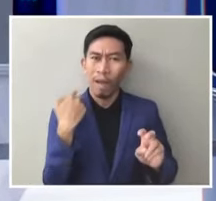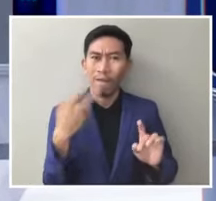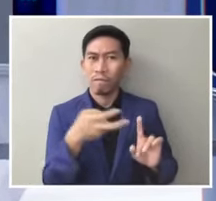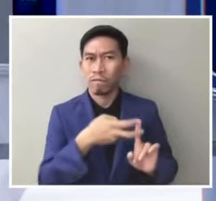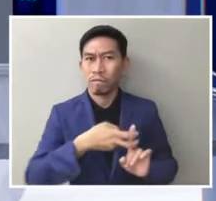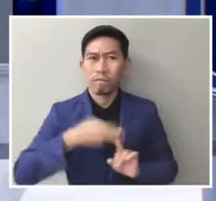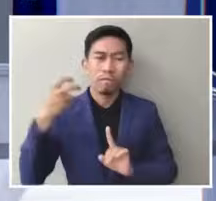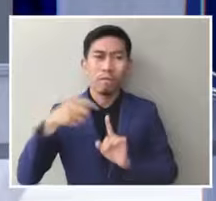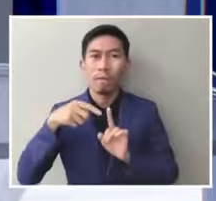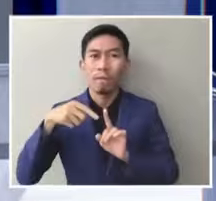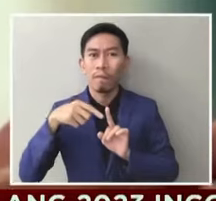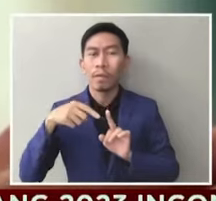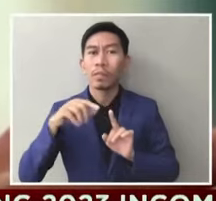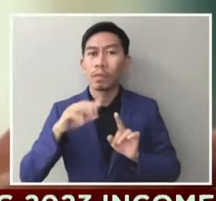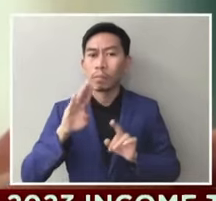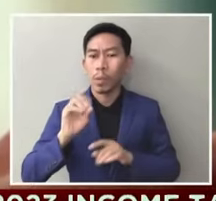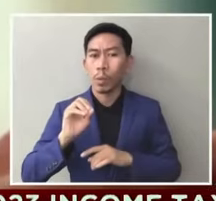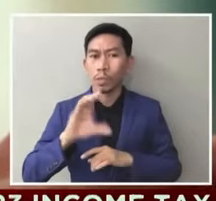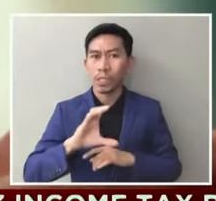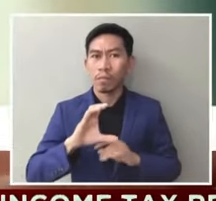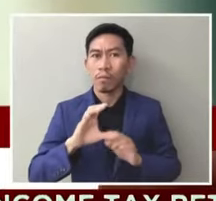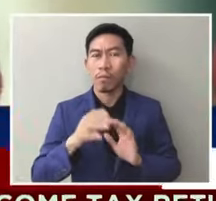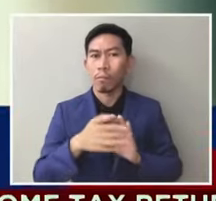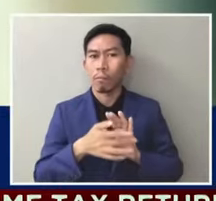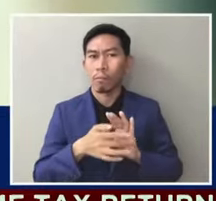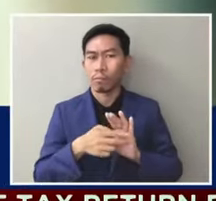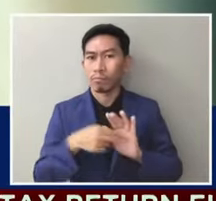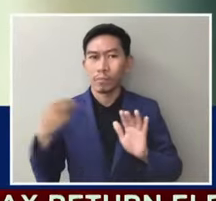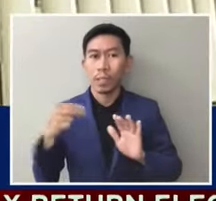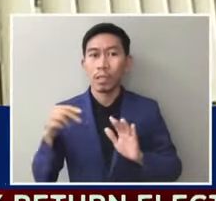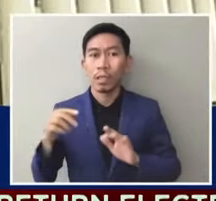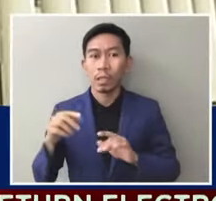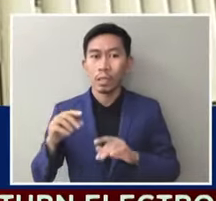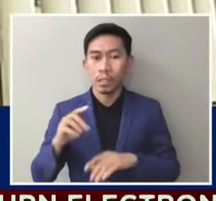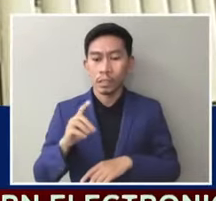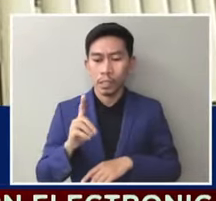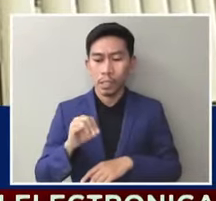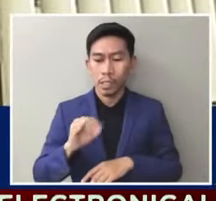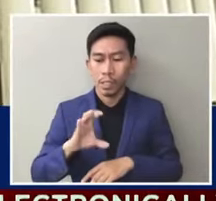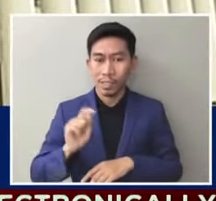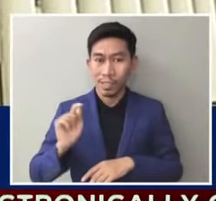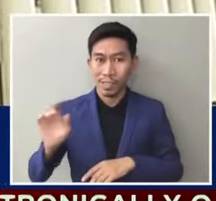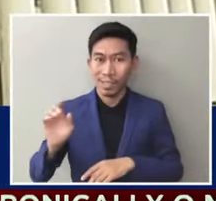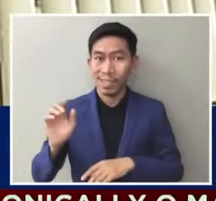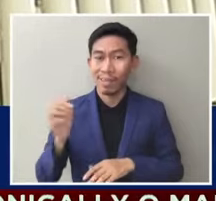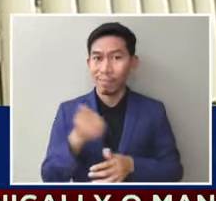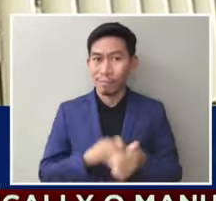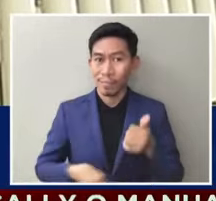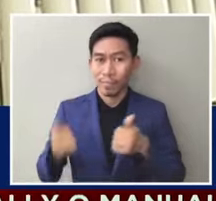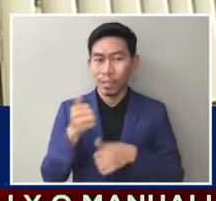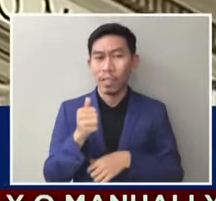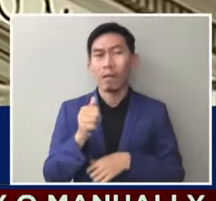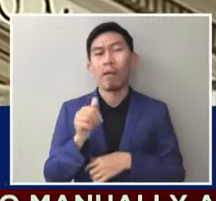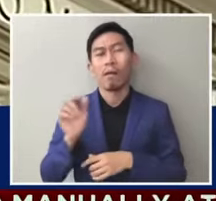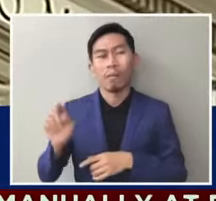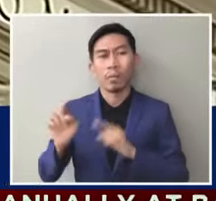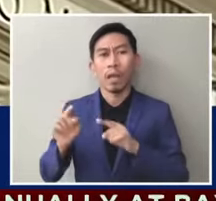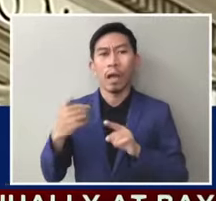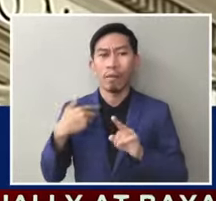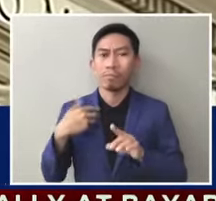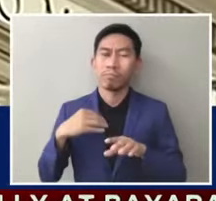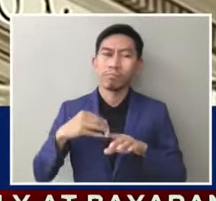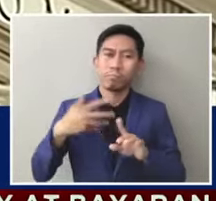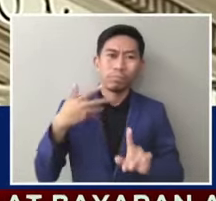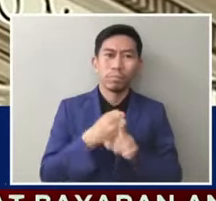Customs. Ayon kay DICT Undersecretary Jeffrey E.N.D., partikular na naapektuhan ng cyber attack ay ang